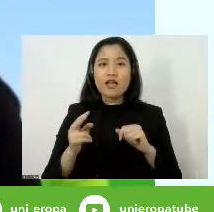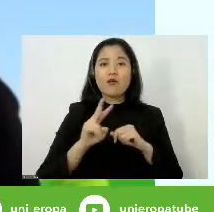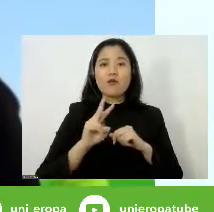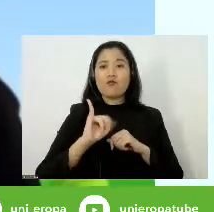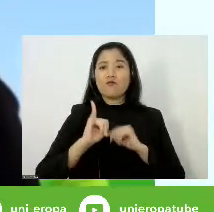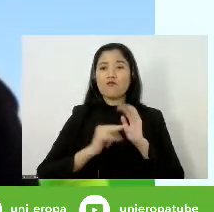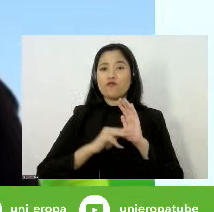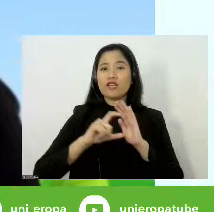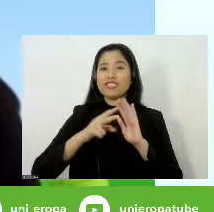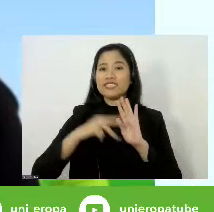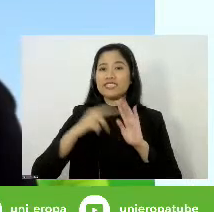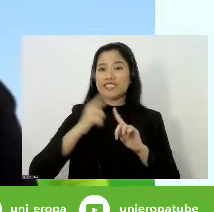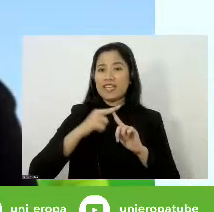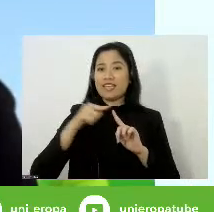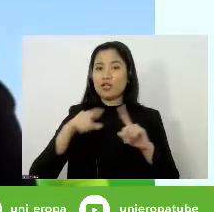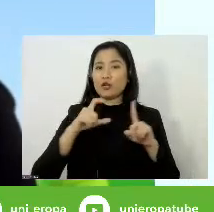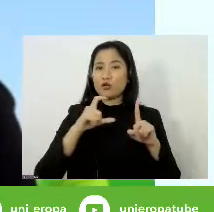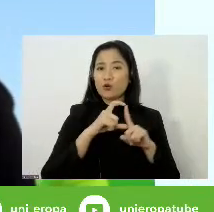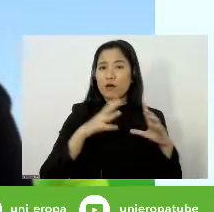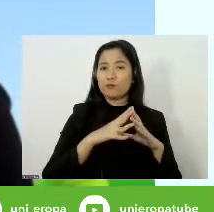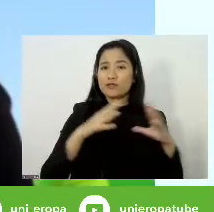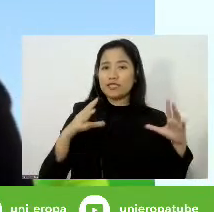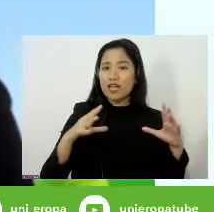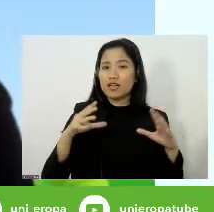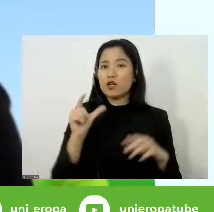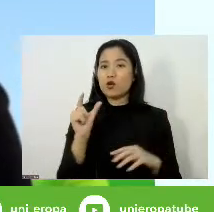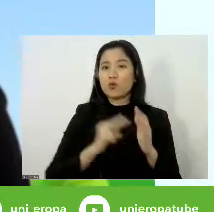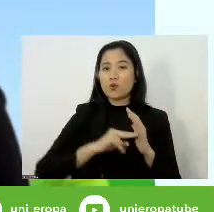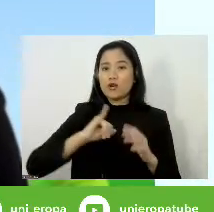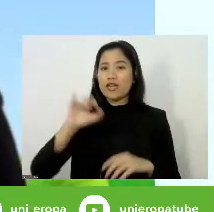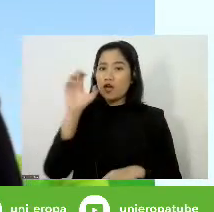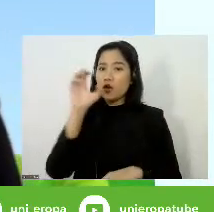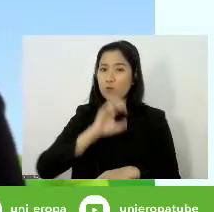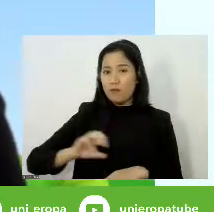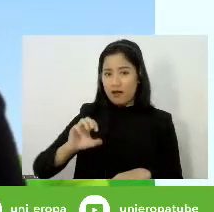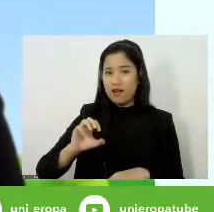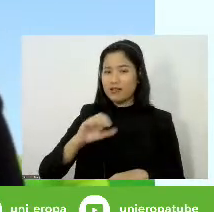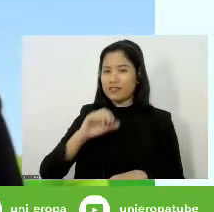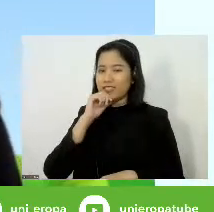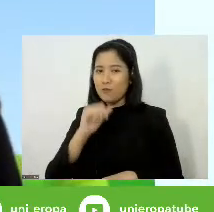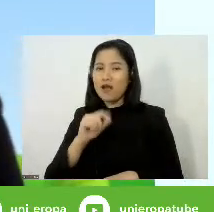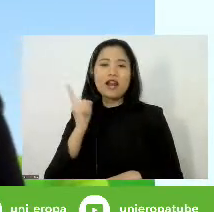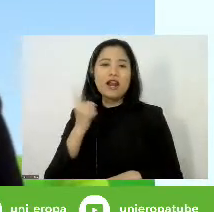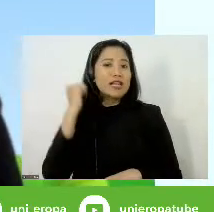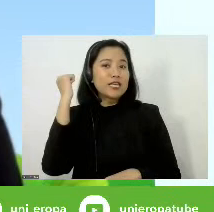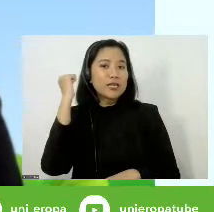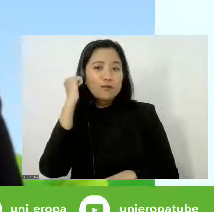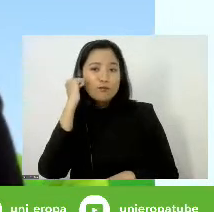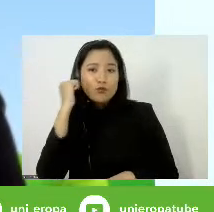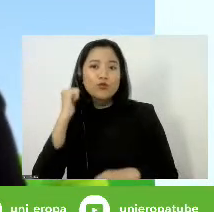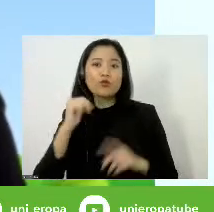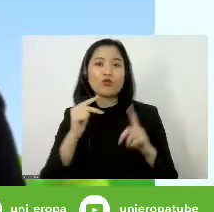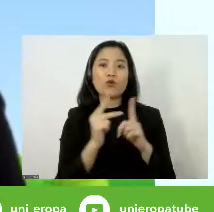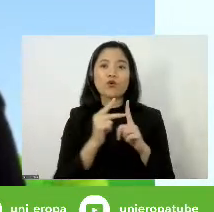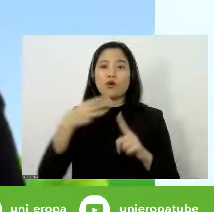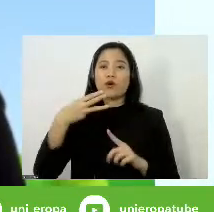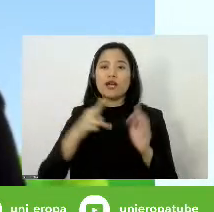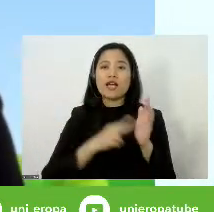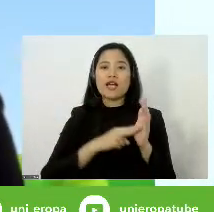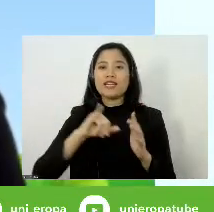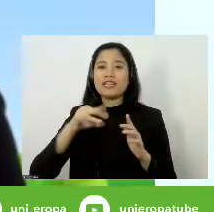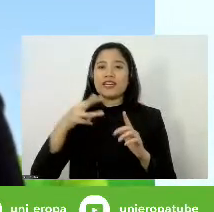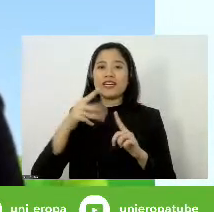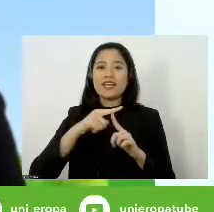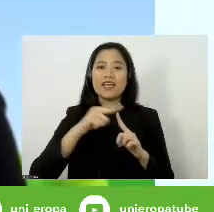selaku duta besar Uni Eropa untuk Indonesia yang saat ini diwakilkan oleh ibu hampir file game and travel concealer pertama lingkungan